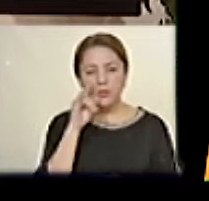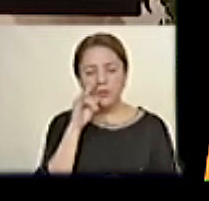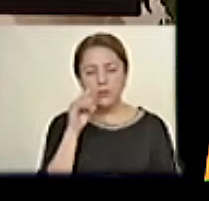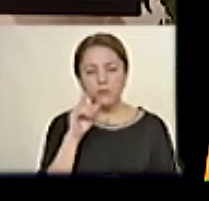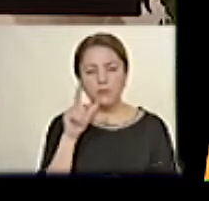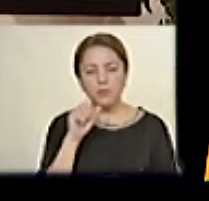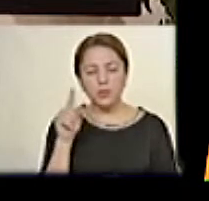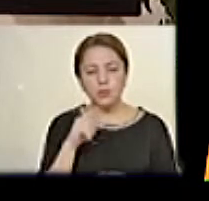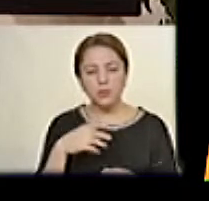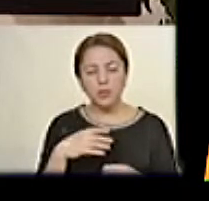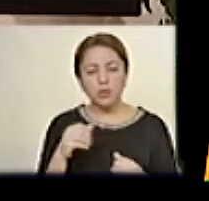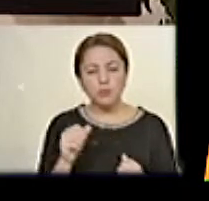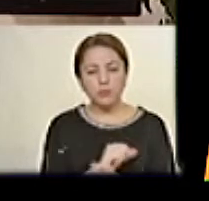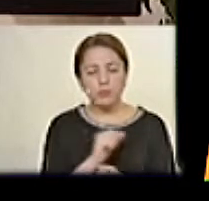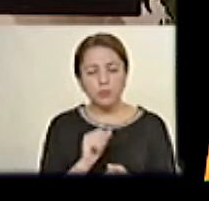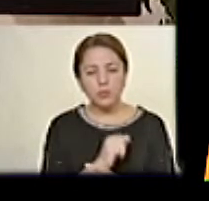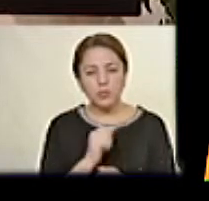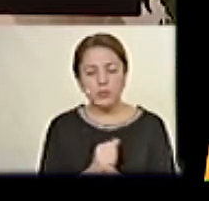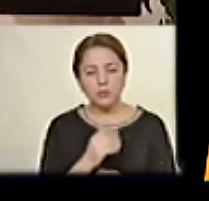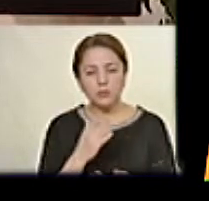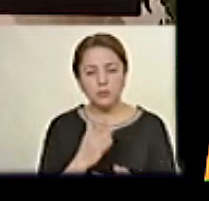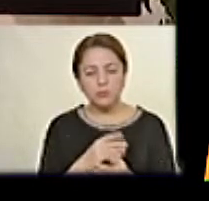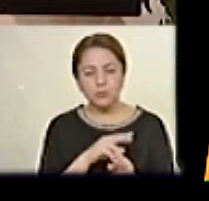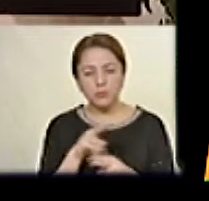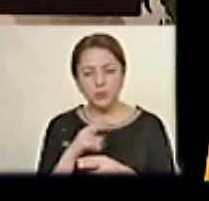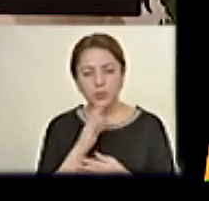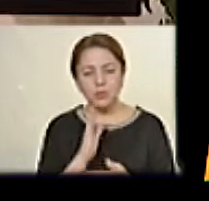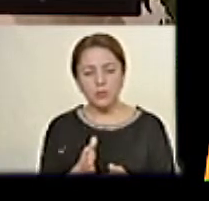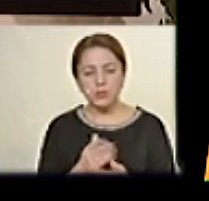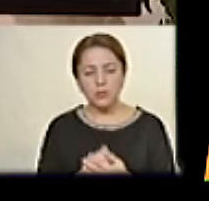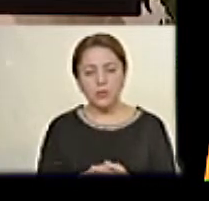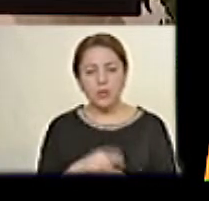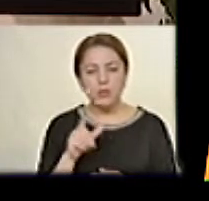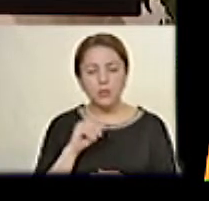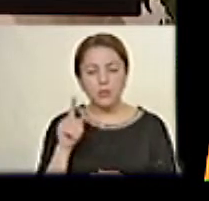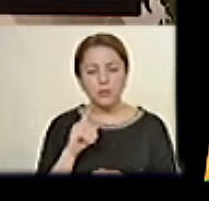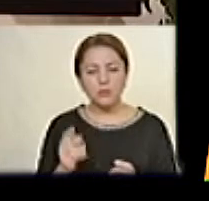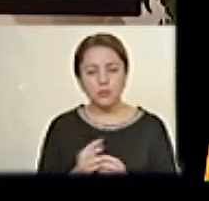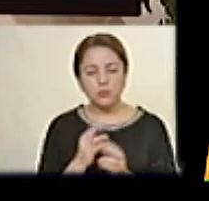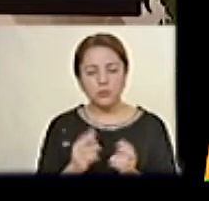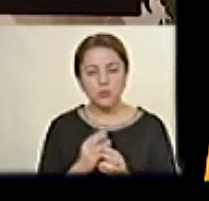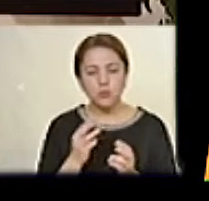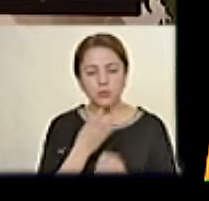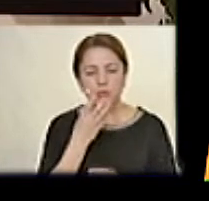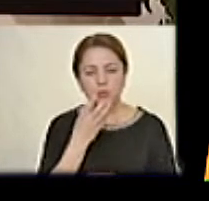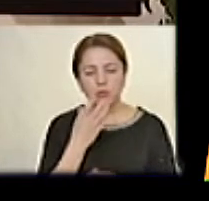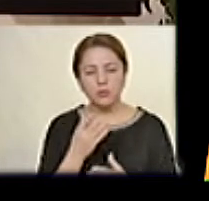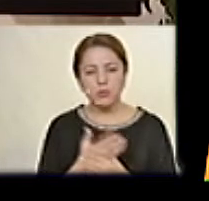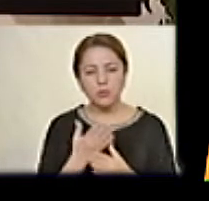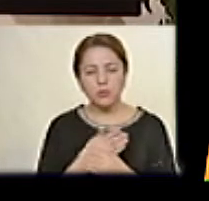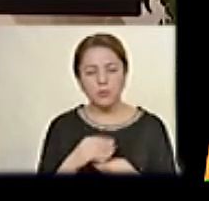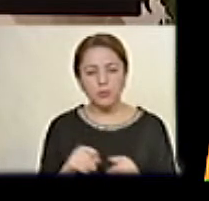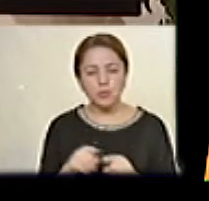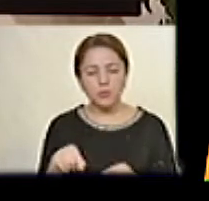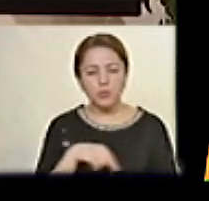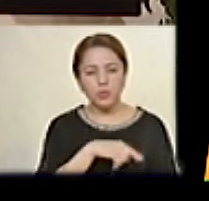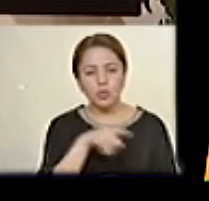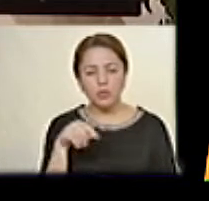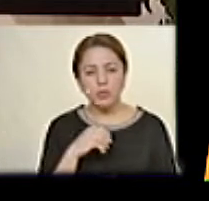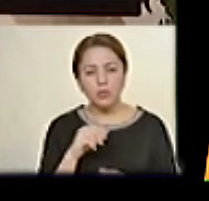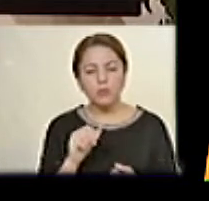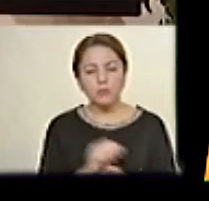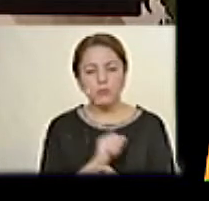u jarayonda ular ana shu aynan gaz quvurlariga gaz yoqish orqali, ya'ni quvurlarni isitish orqali ham, demak, ularni